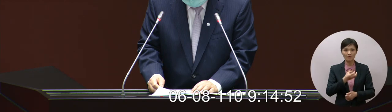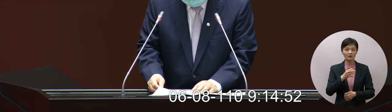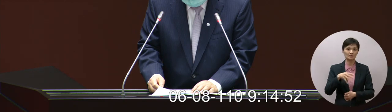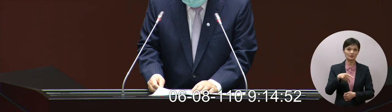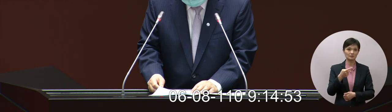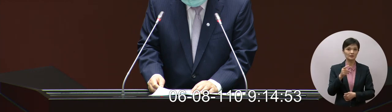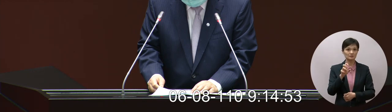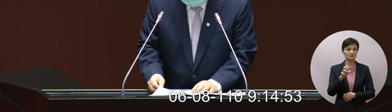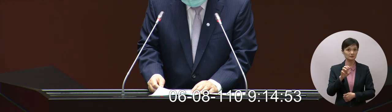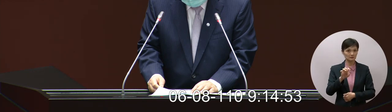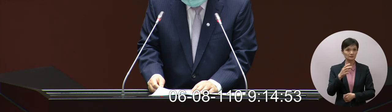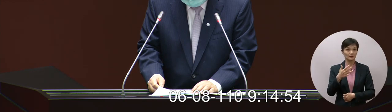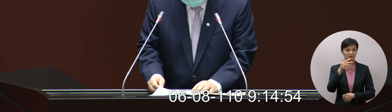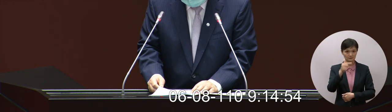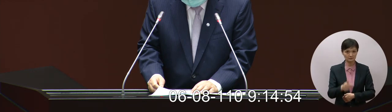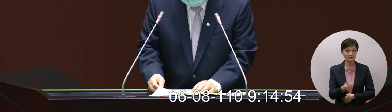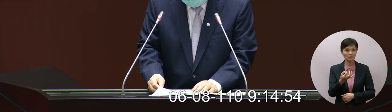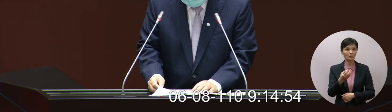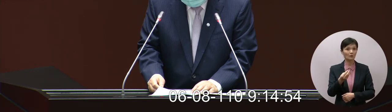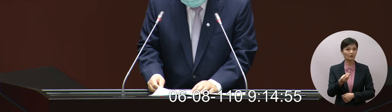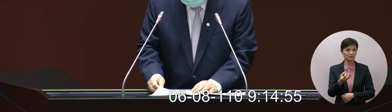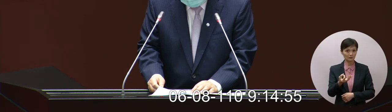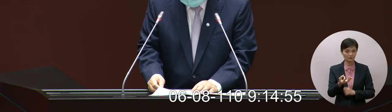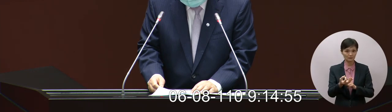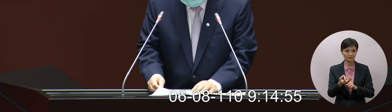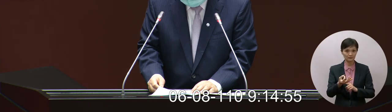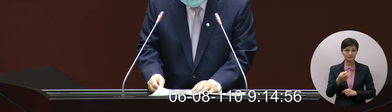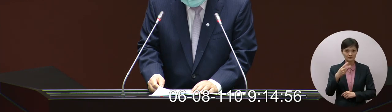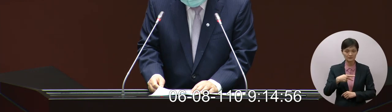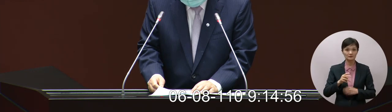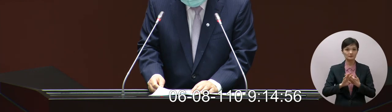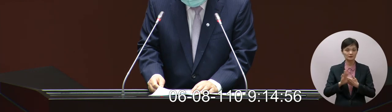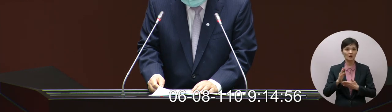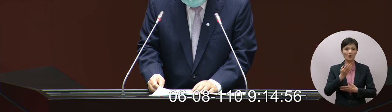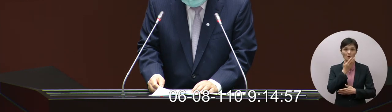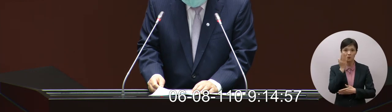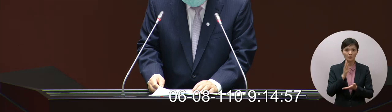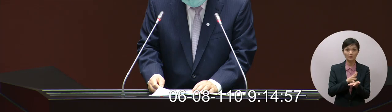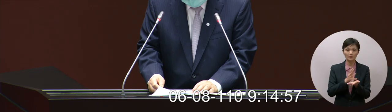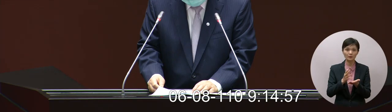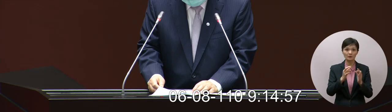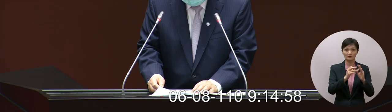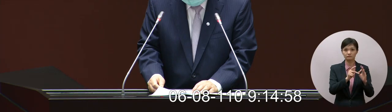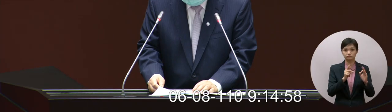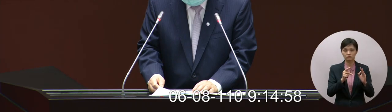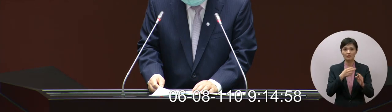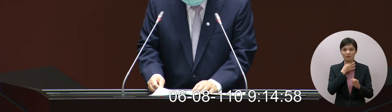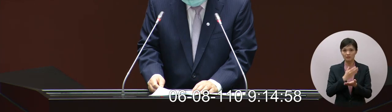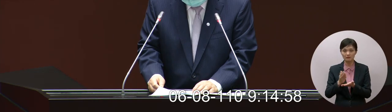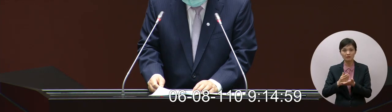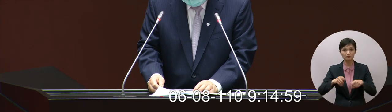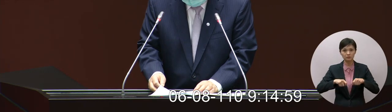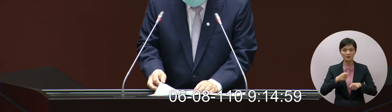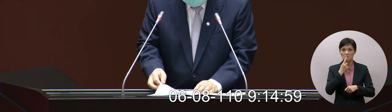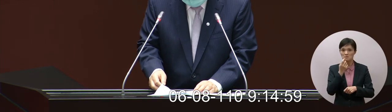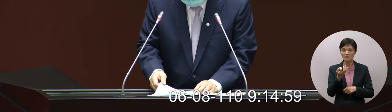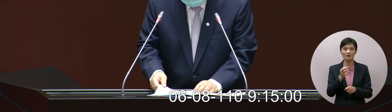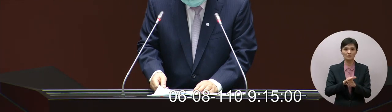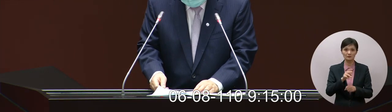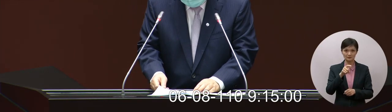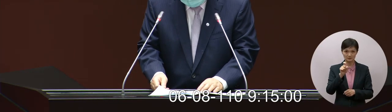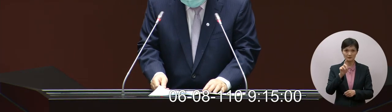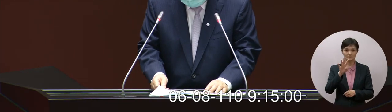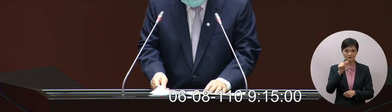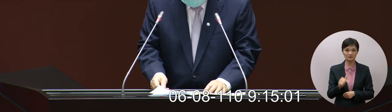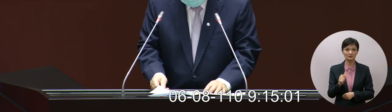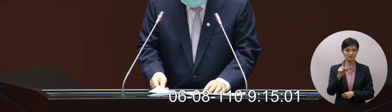173亿8000余万元，以及办理受疫情影响农业畜产业及休闲农业纾困贷款利息补贴14亿1万元。卫生